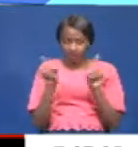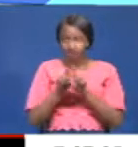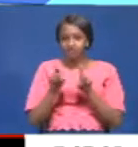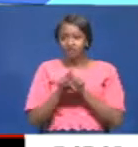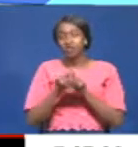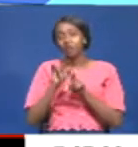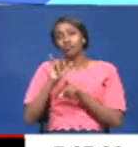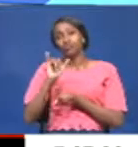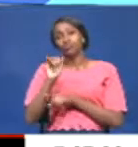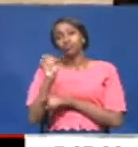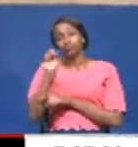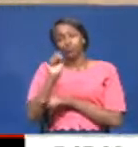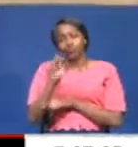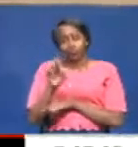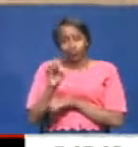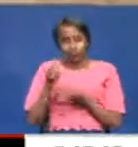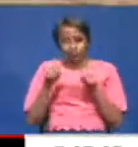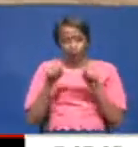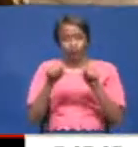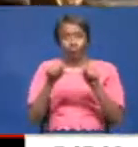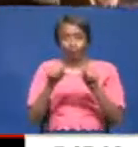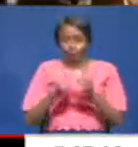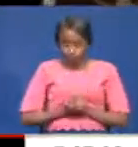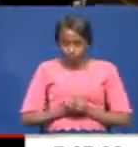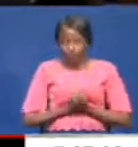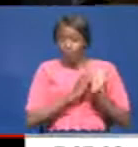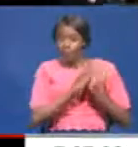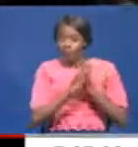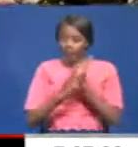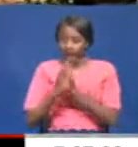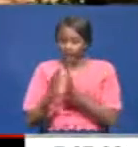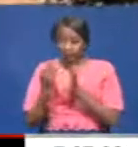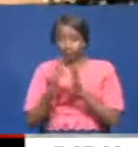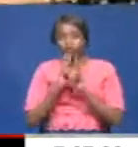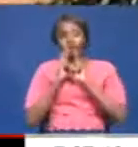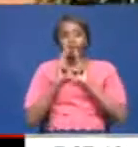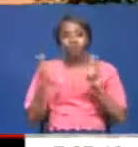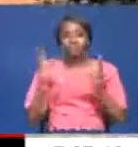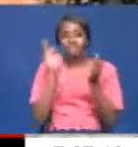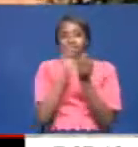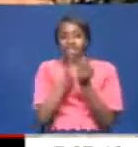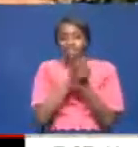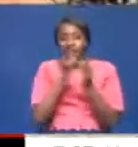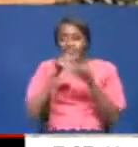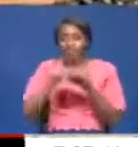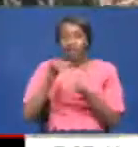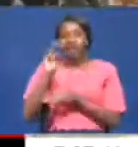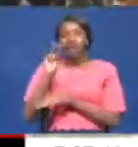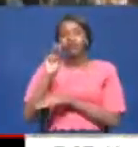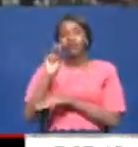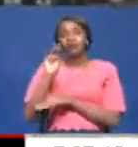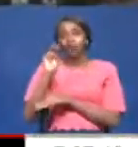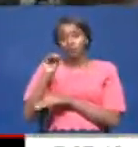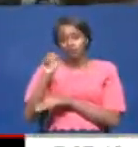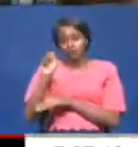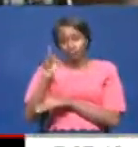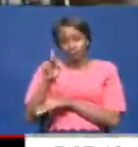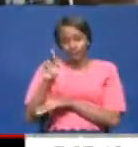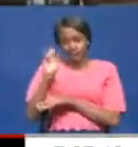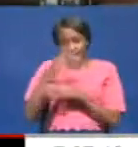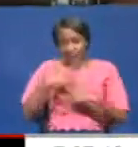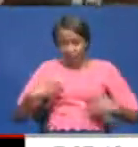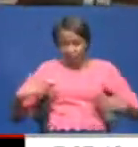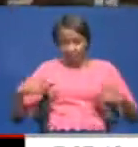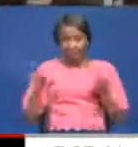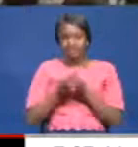na maelezo zaidi. Mipango ya kukuza amani katika kaunti ya Marsabit inazaa matunda. Wakazi wamesema wanahisi